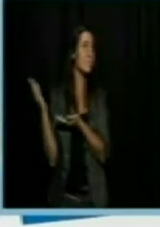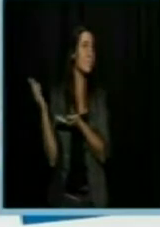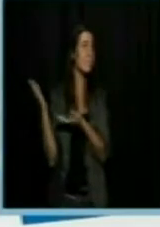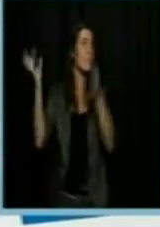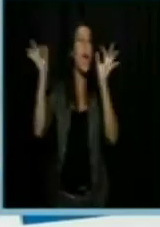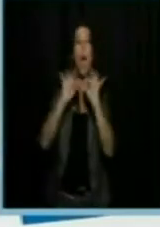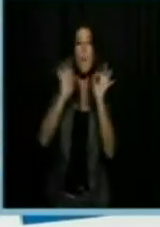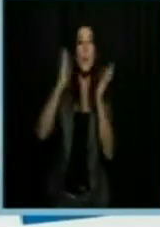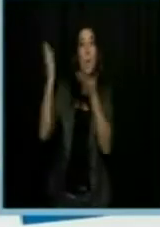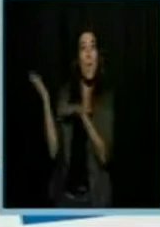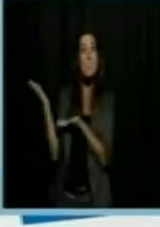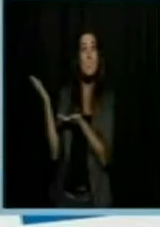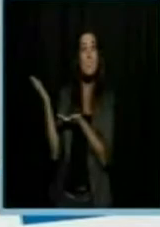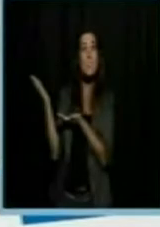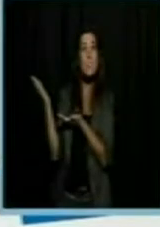O anche questo.